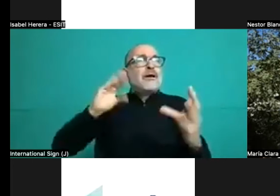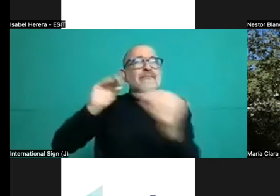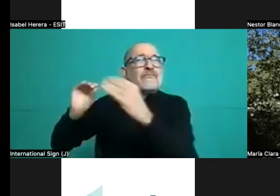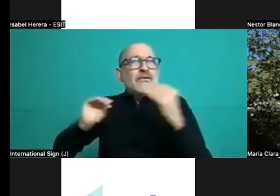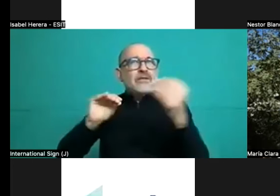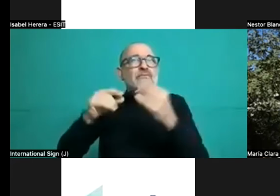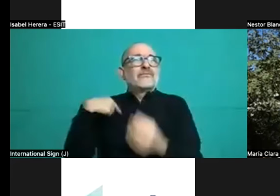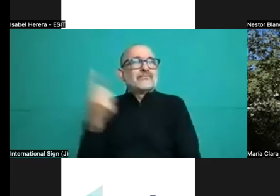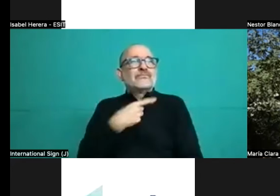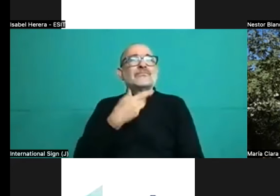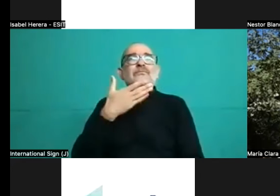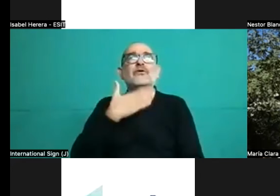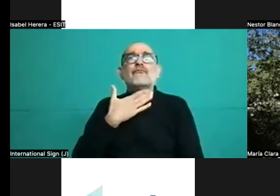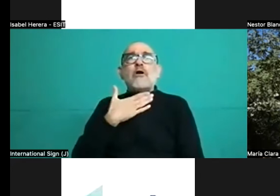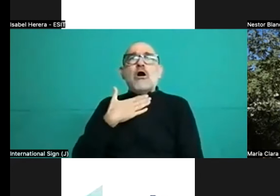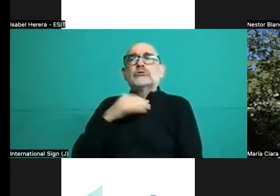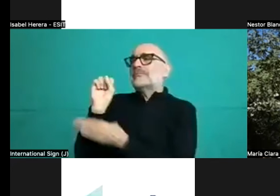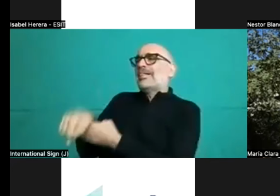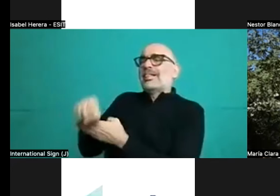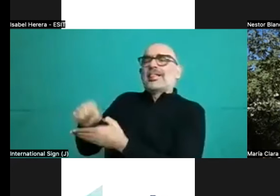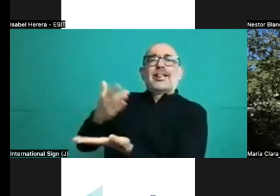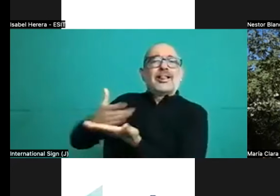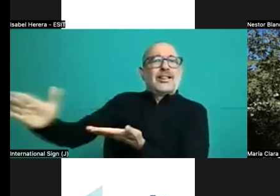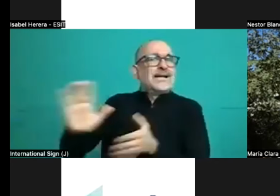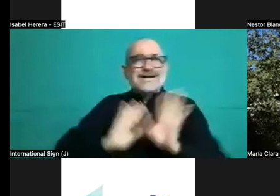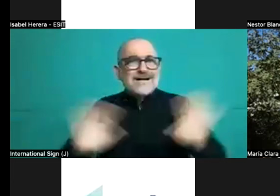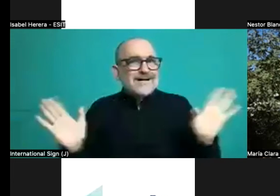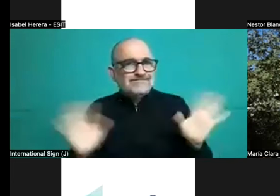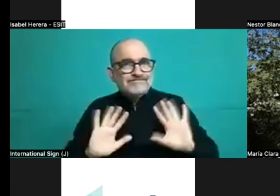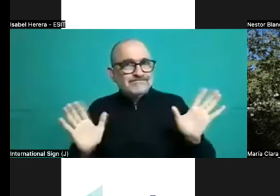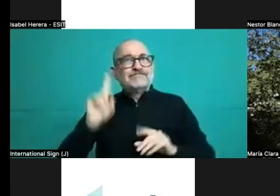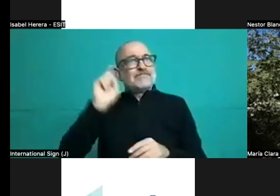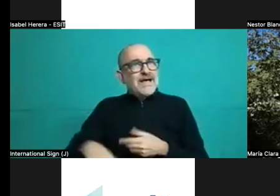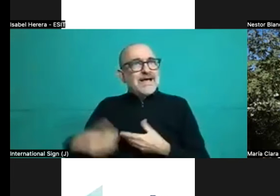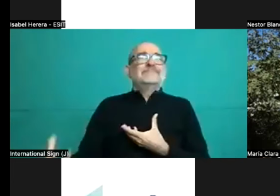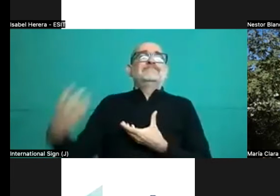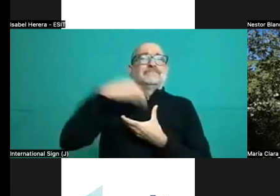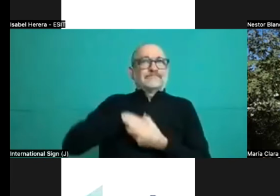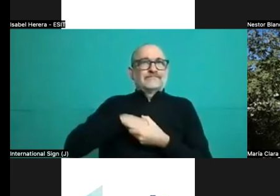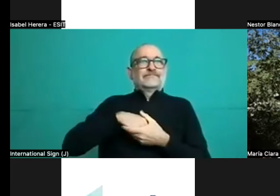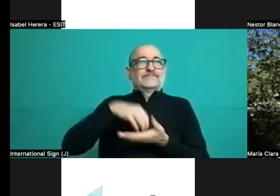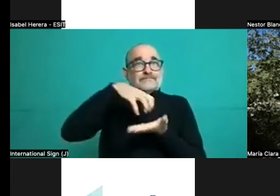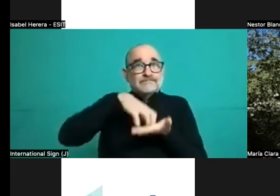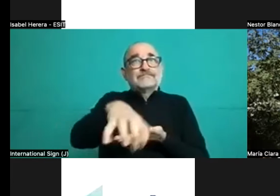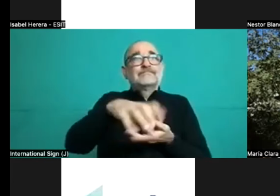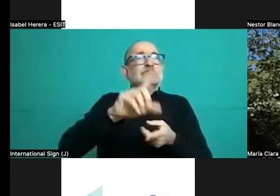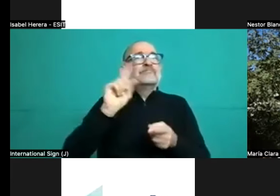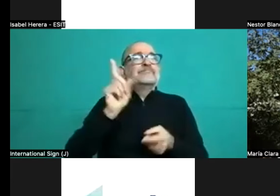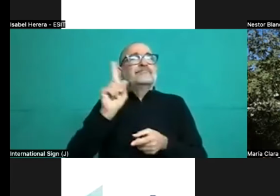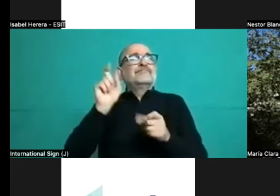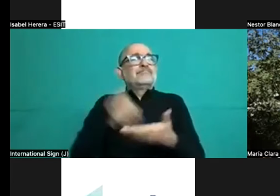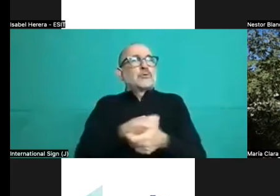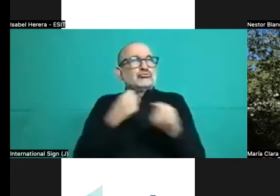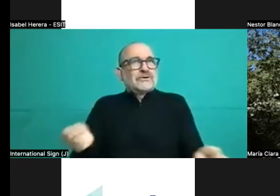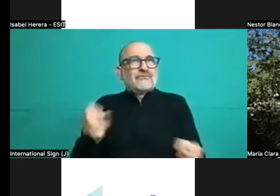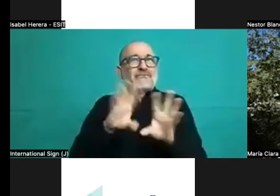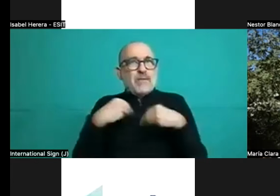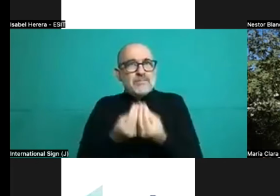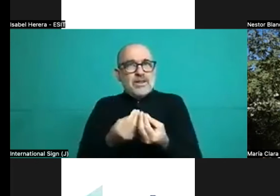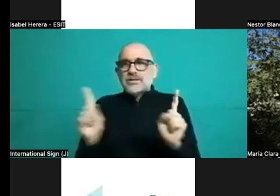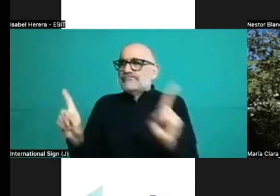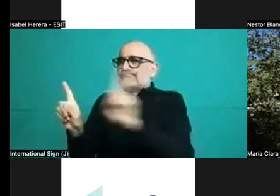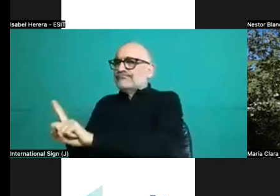Lors de mes voyages dans différents pays, j'ai vu des couloirs d'hôpitaux remplis de proches angoissés